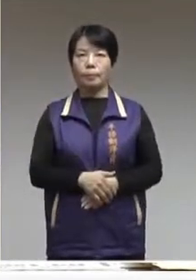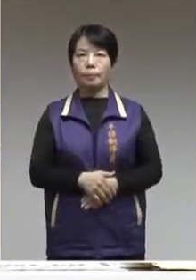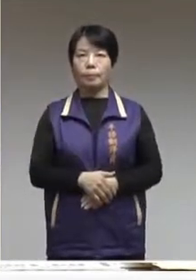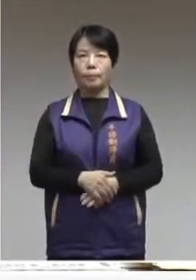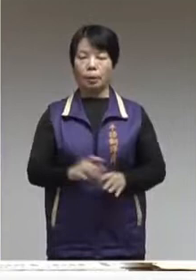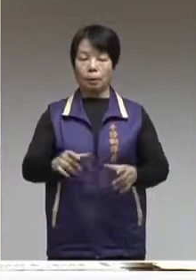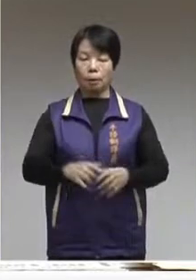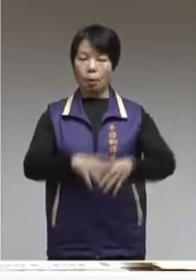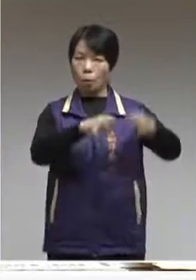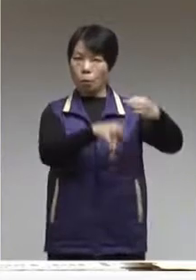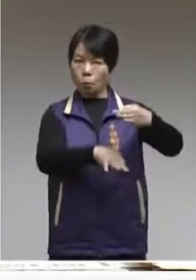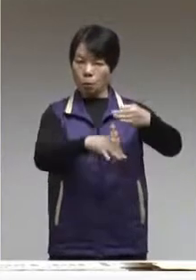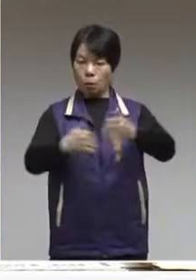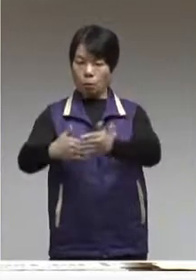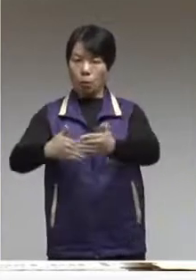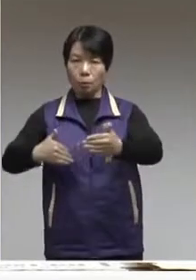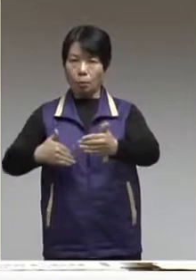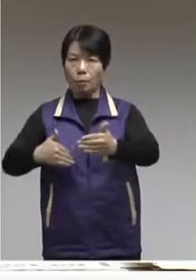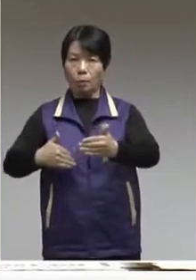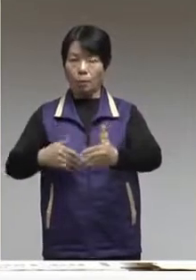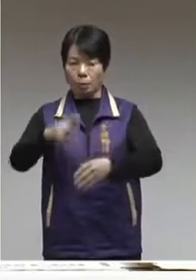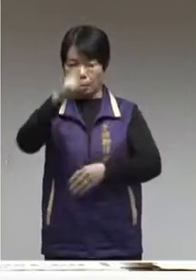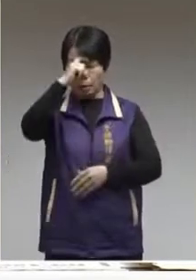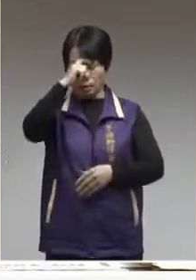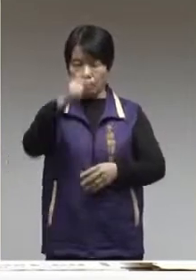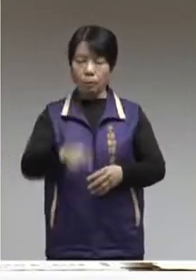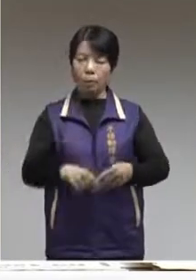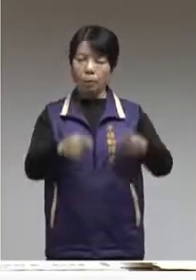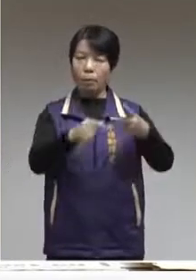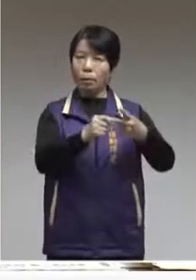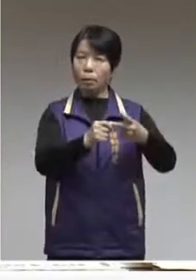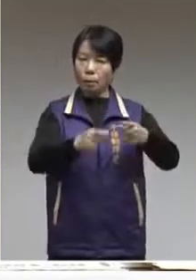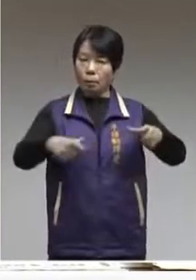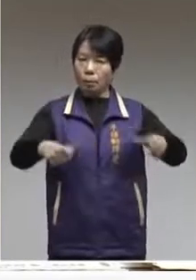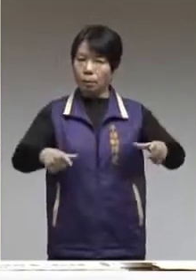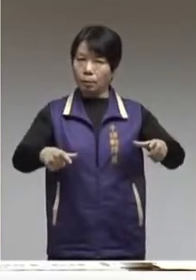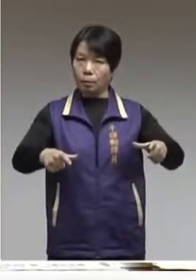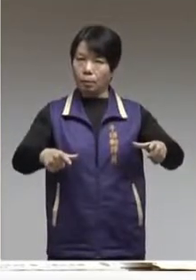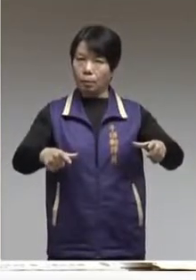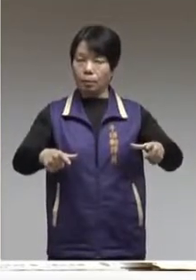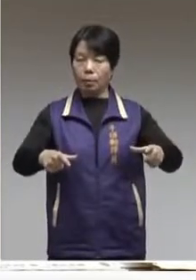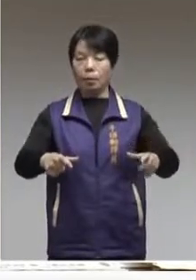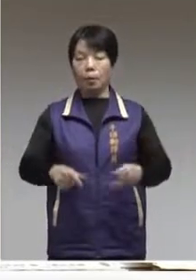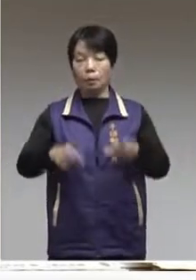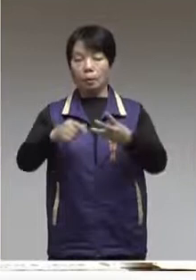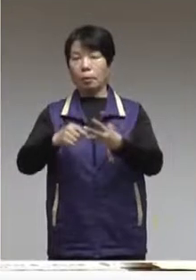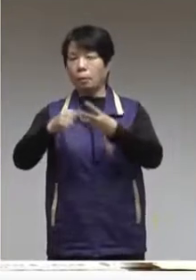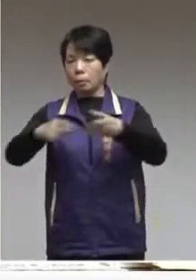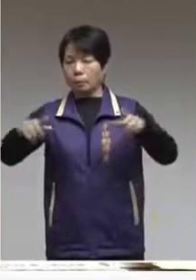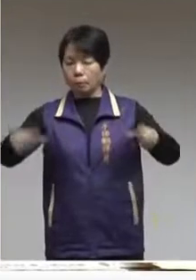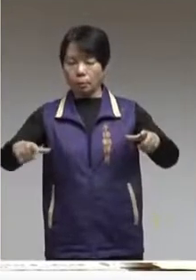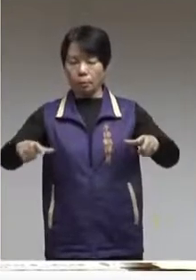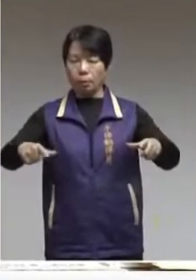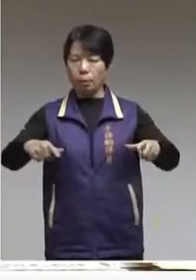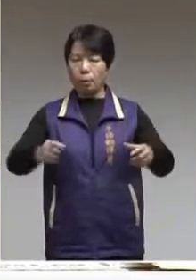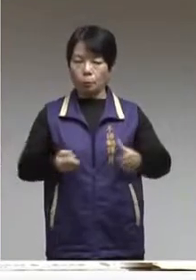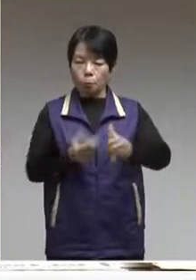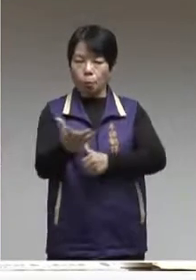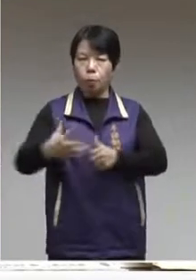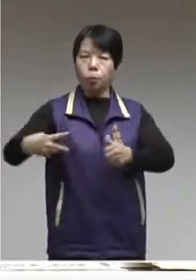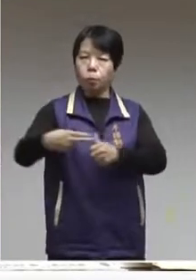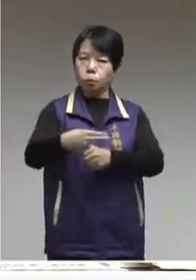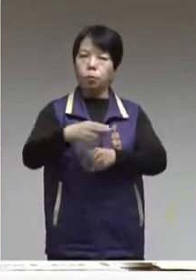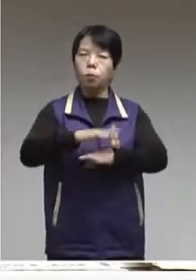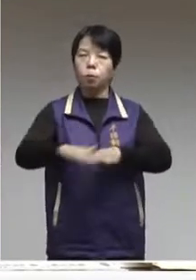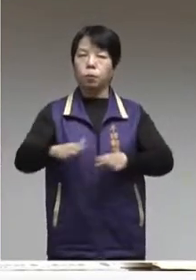框列隔离就是希望说，第二波到第三波里面，我们可以把这个传播链把它切掉。